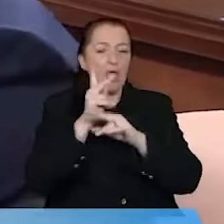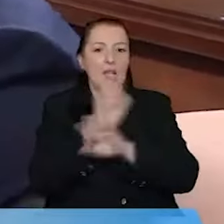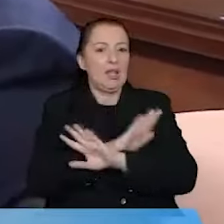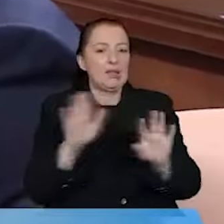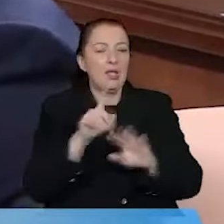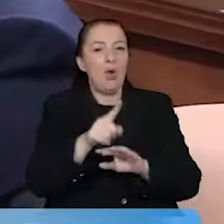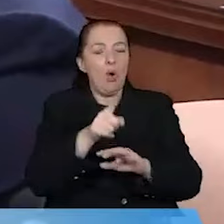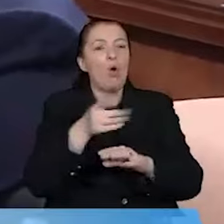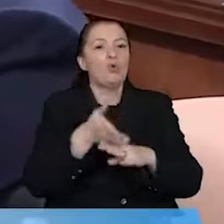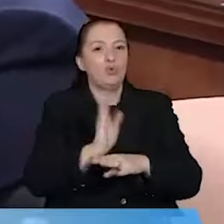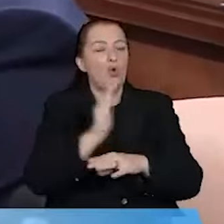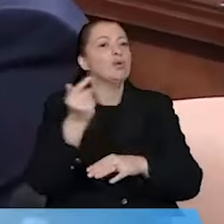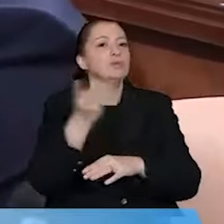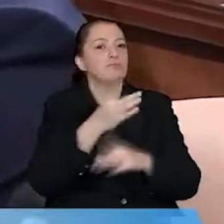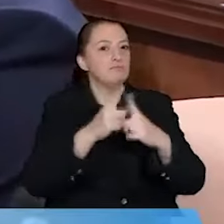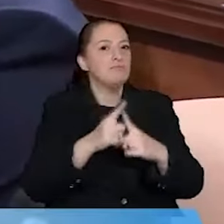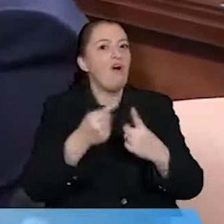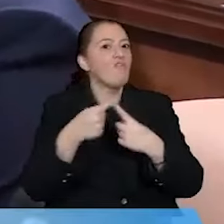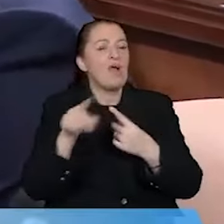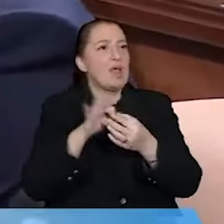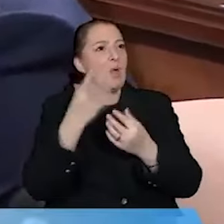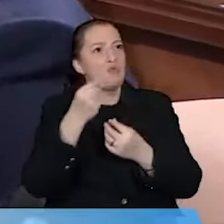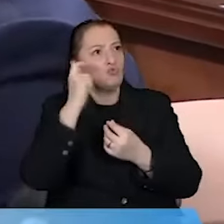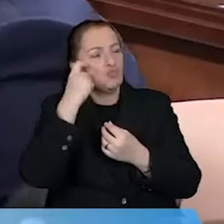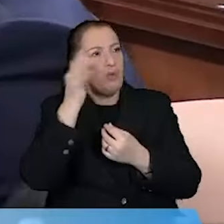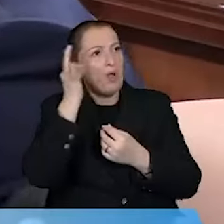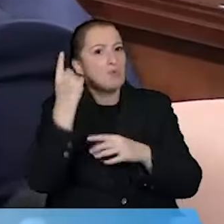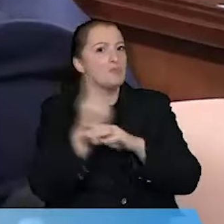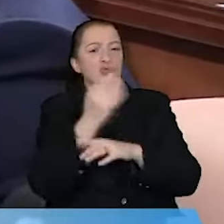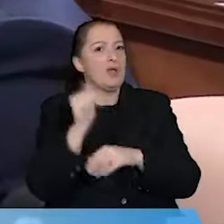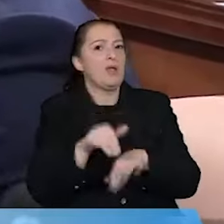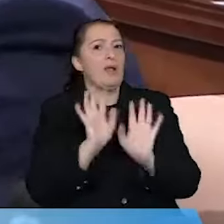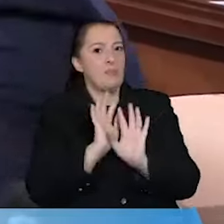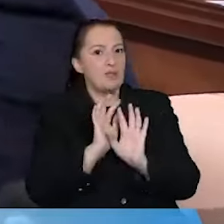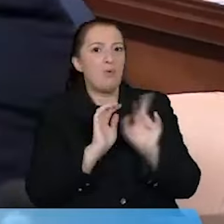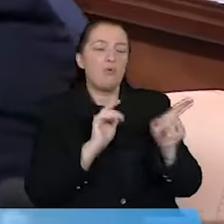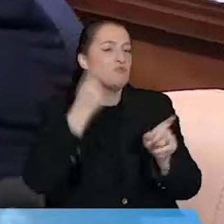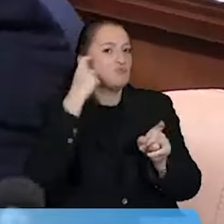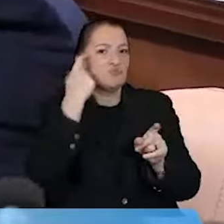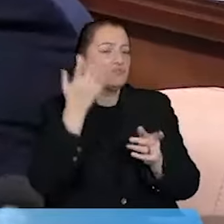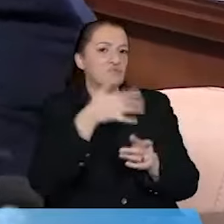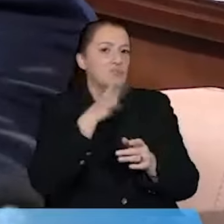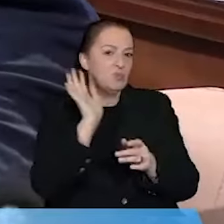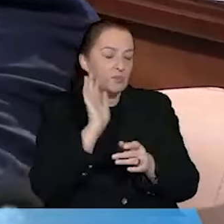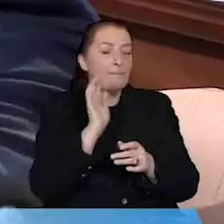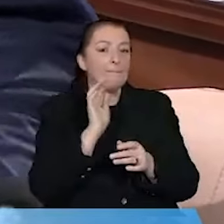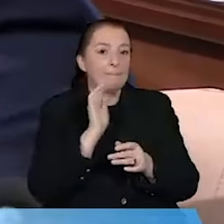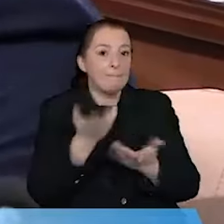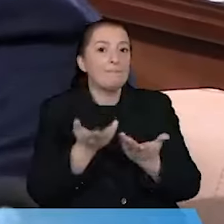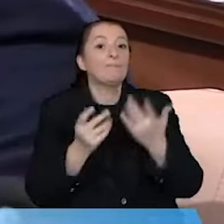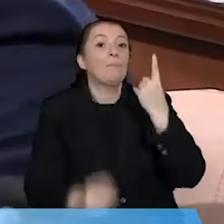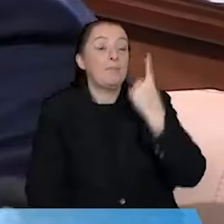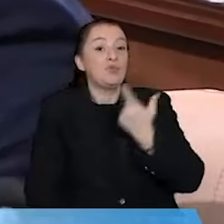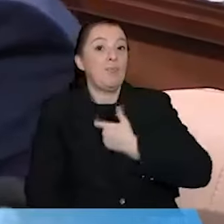geçen rakamlar. Farklı bir şey ne olabilir diye düşündüm biraz. Aklıma da bir şey gelmedi artık Mesut Bey ne düşünüyorsa. Şimdi burada şöyle bir durum var. Bakın,